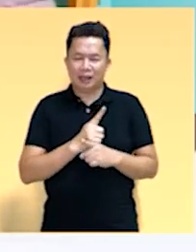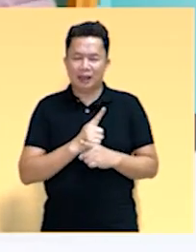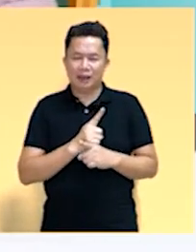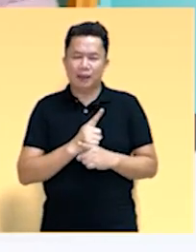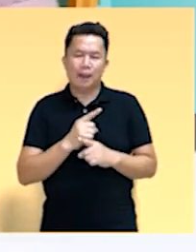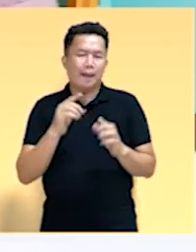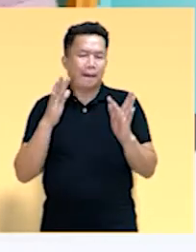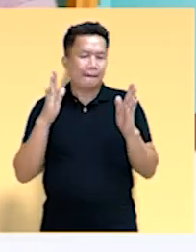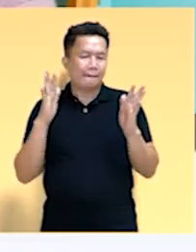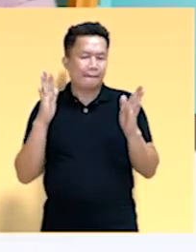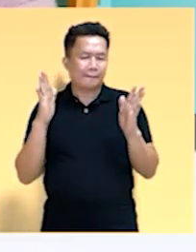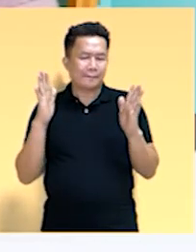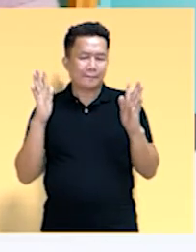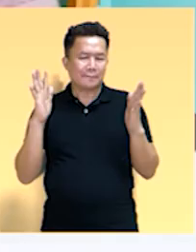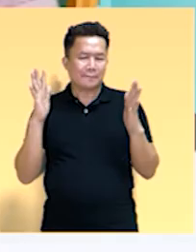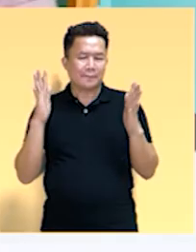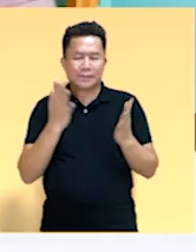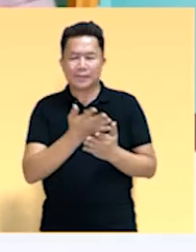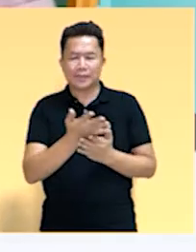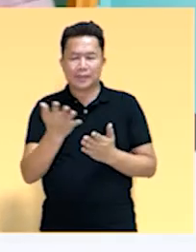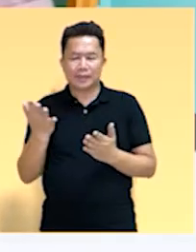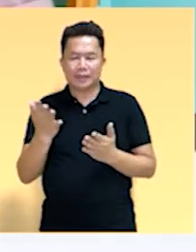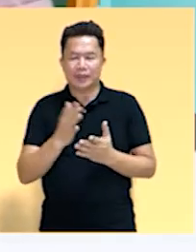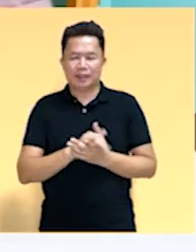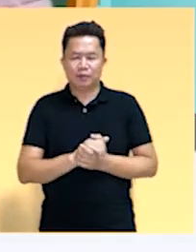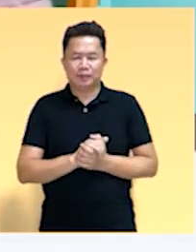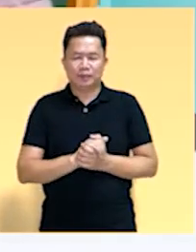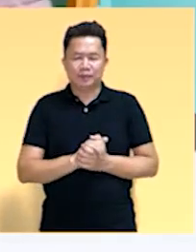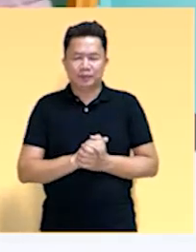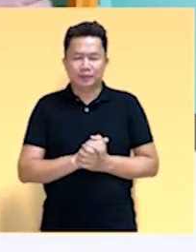Tama! Palakpakan ang inyong mga sarili.